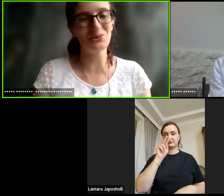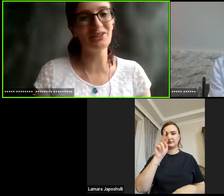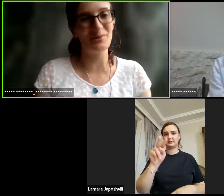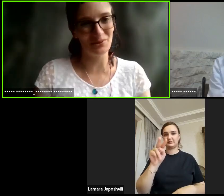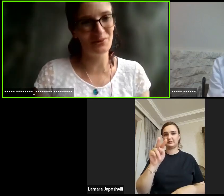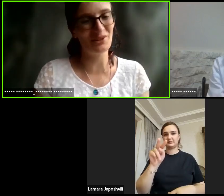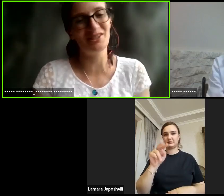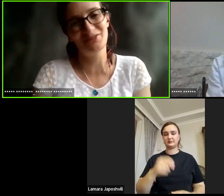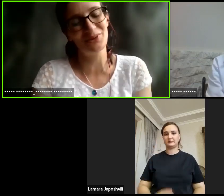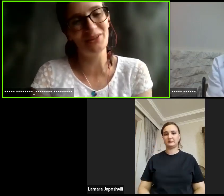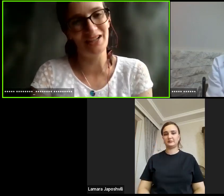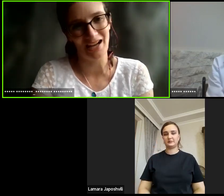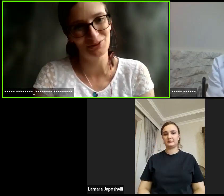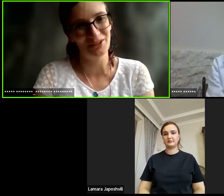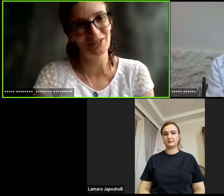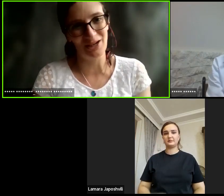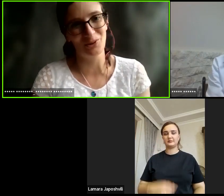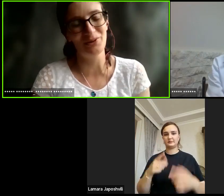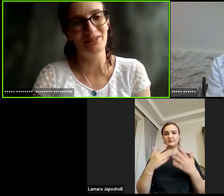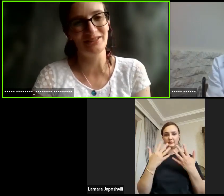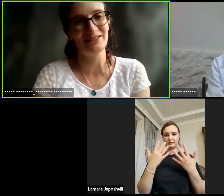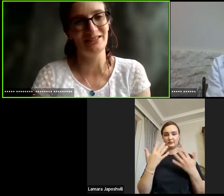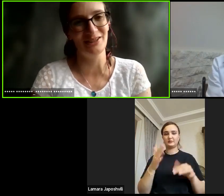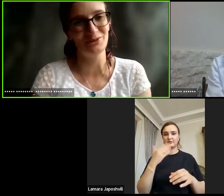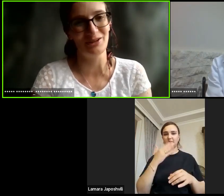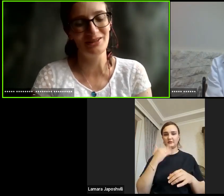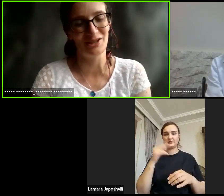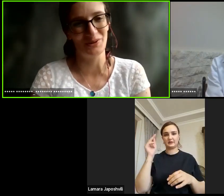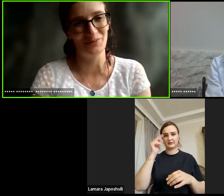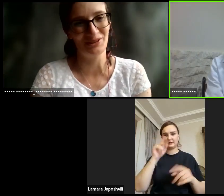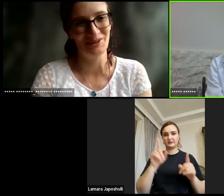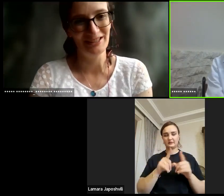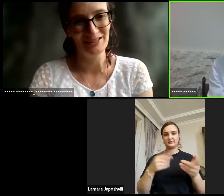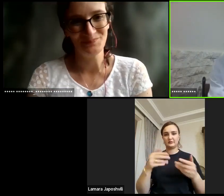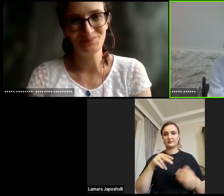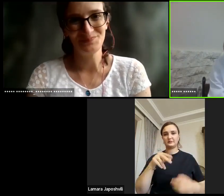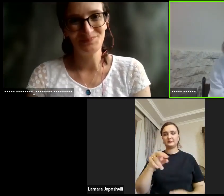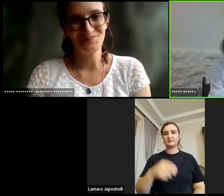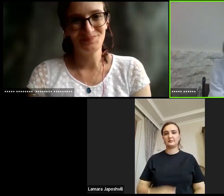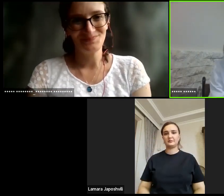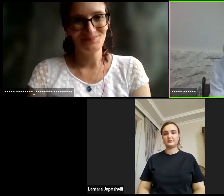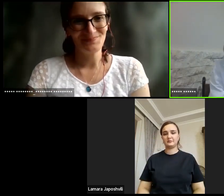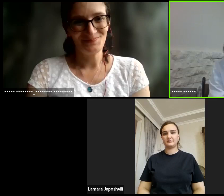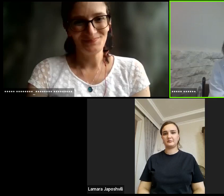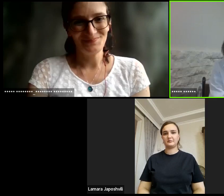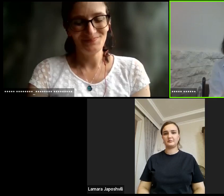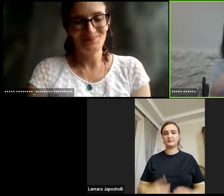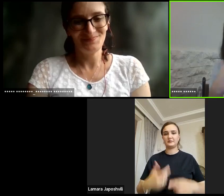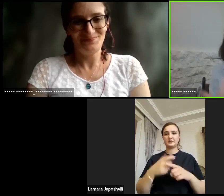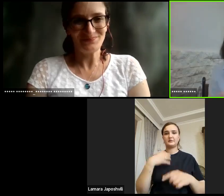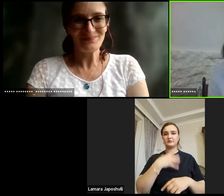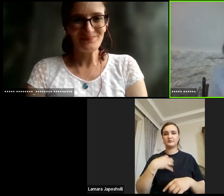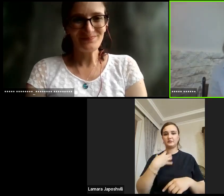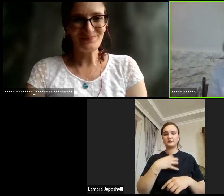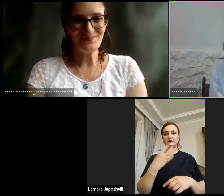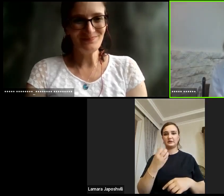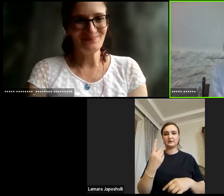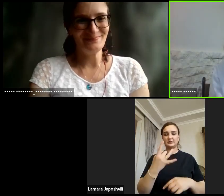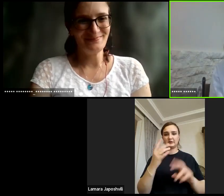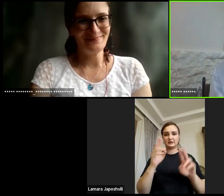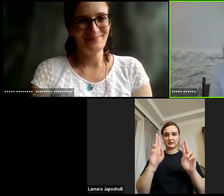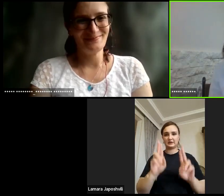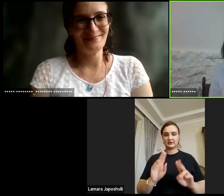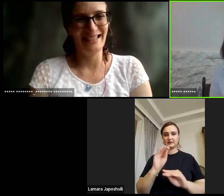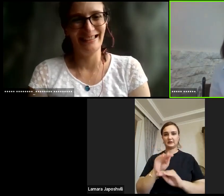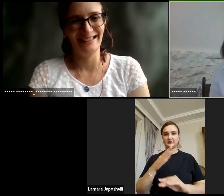ნიშნულს უყურეთ ამ შემთხვევაში ისინი უფრო ადვილად სწავლობენ ასეთ სიარულს ახალი საშუალებას ძალიან მნიშვნელოვანია კიდევ ერთი წესი დაემატა მოგას